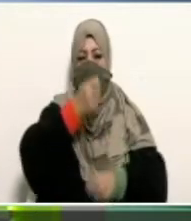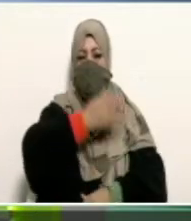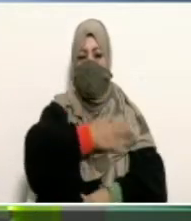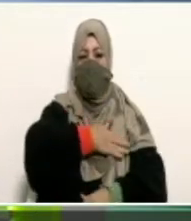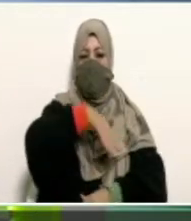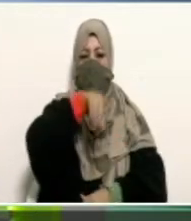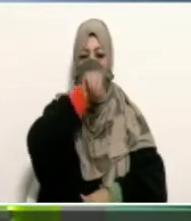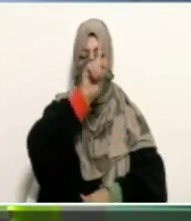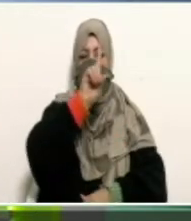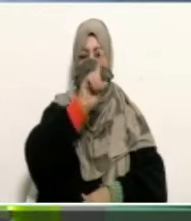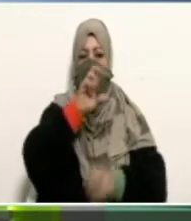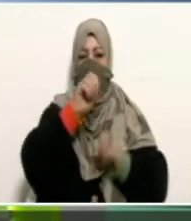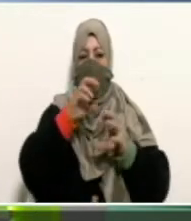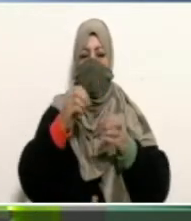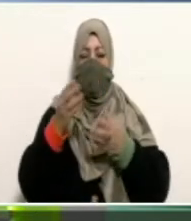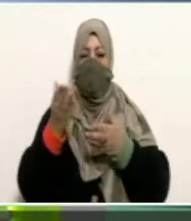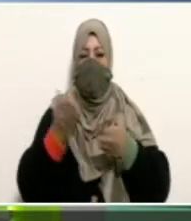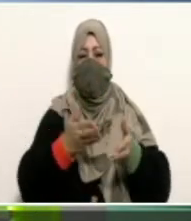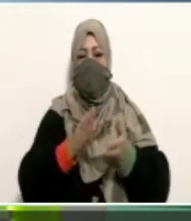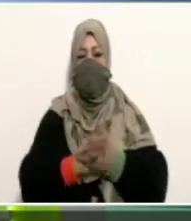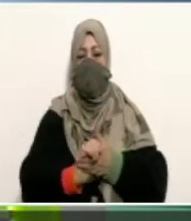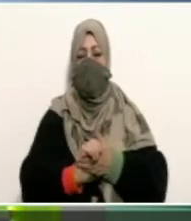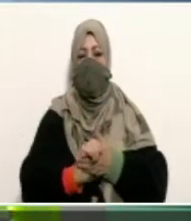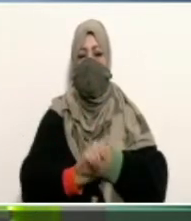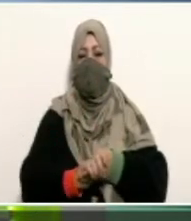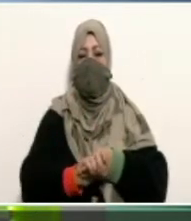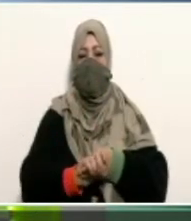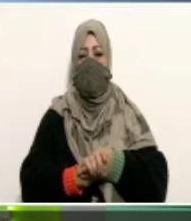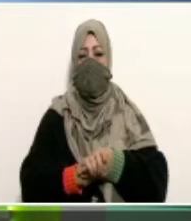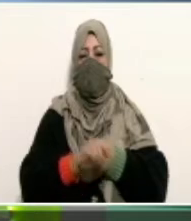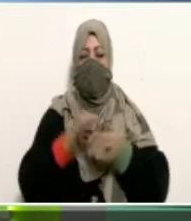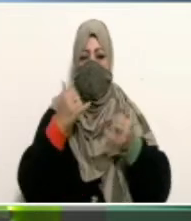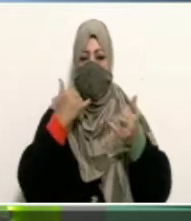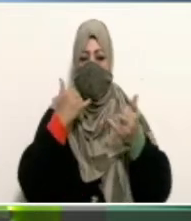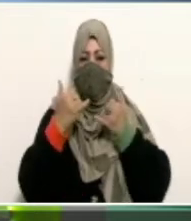يبارك فيك، شكرا. يا شيخ، بنسأل: توفي ولد